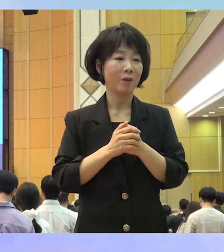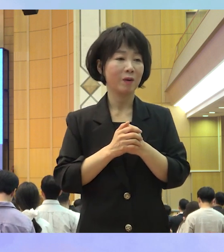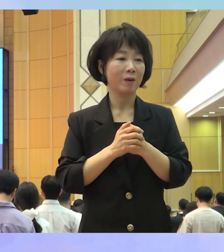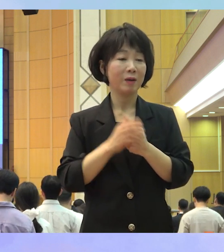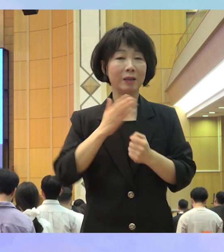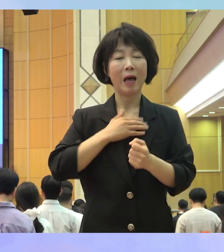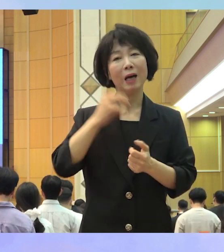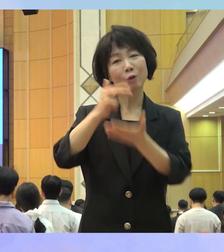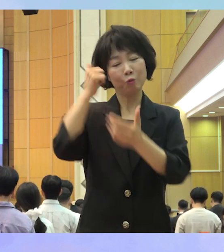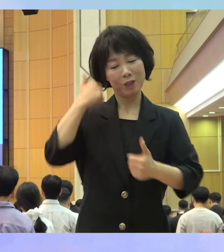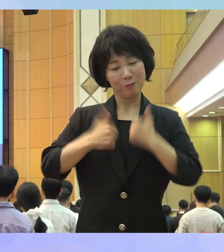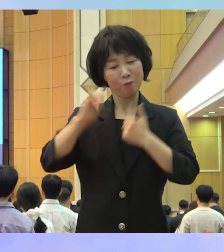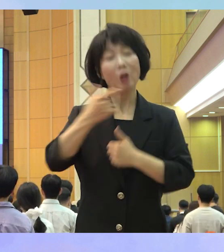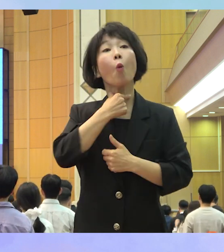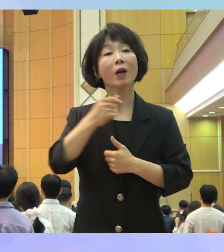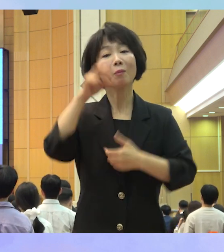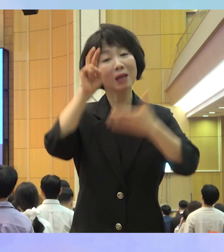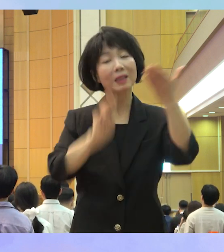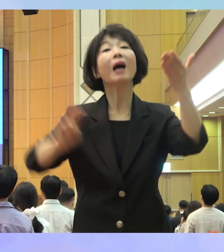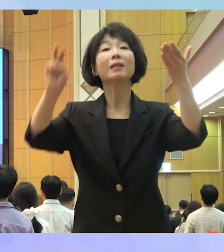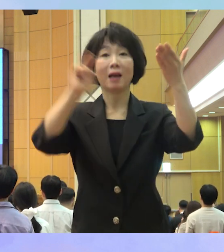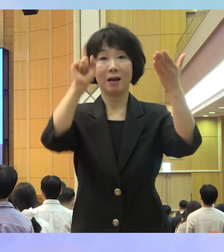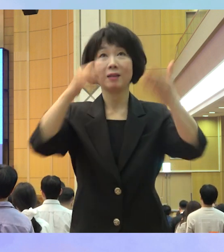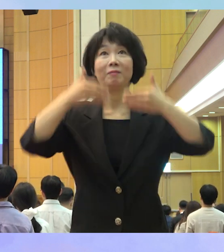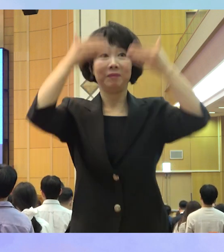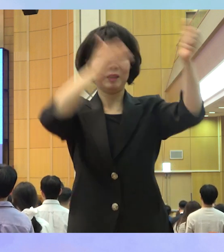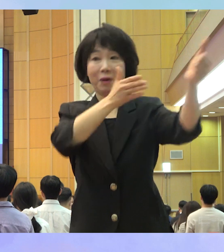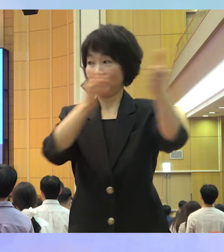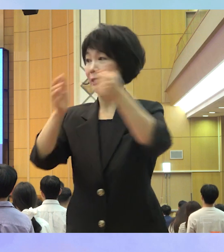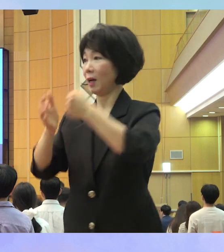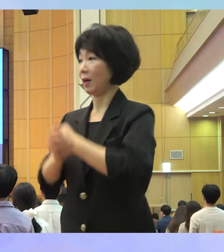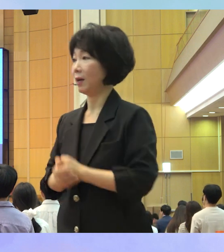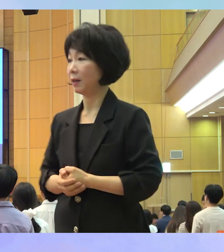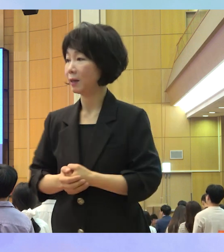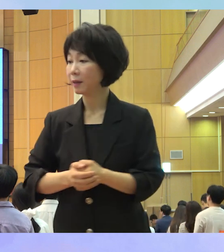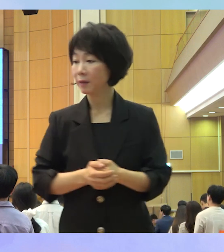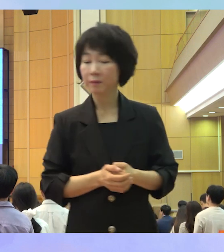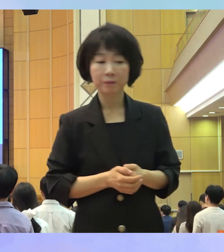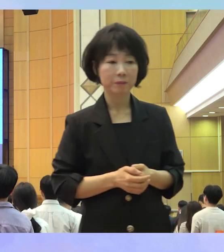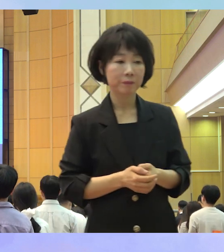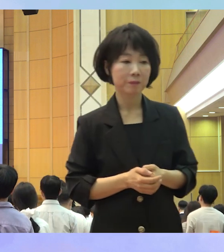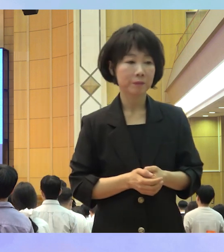기쁨 되기 원하네 요 찬양을 하고 축도함으로 마치겠습니다.